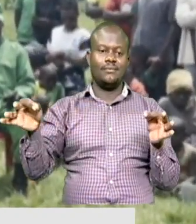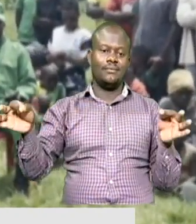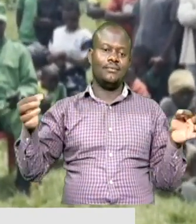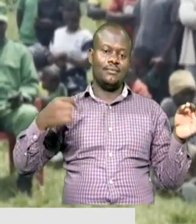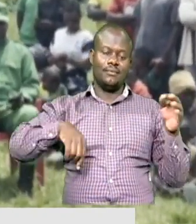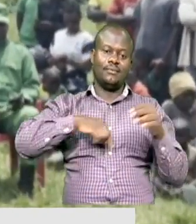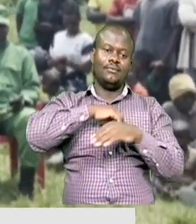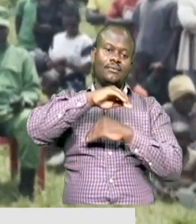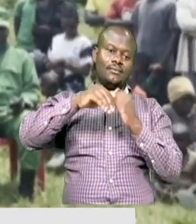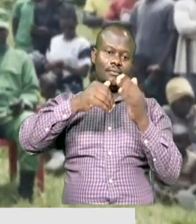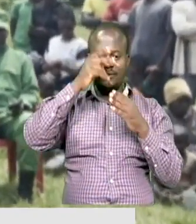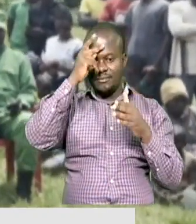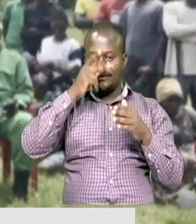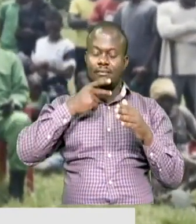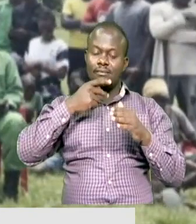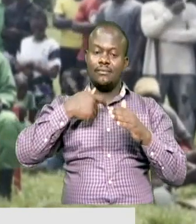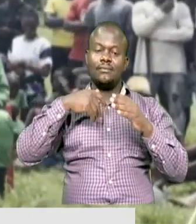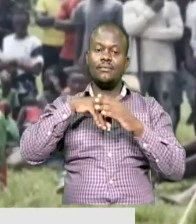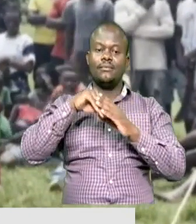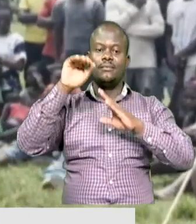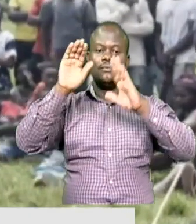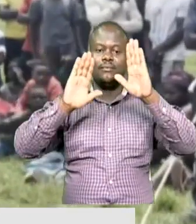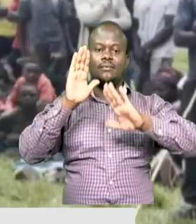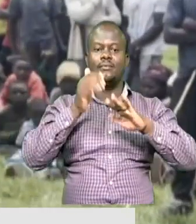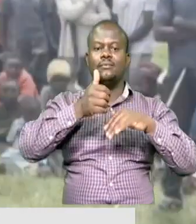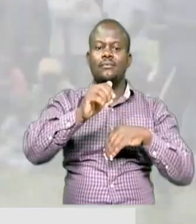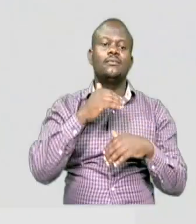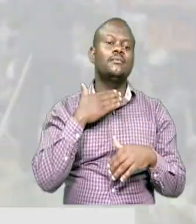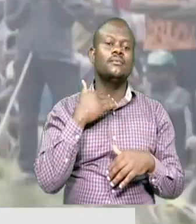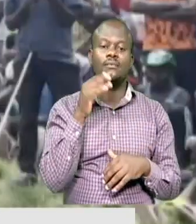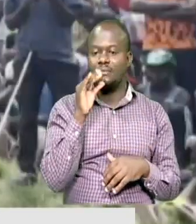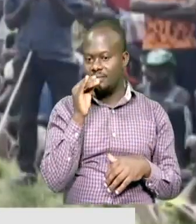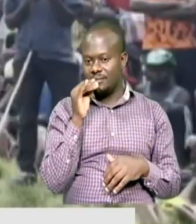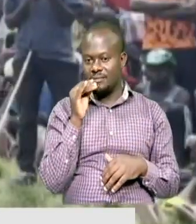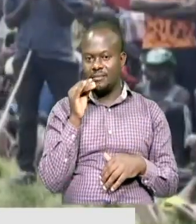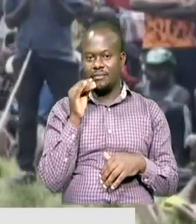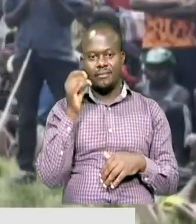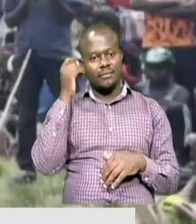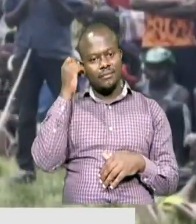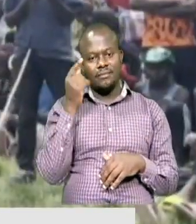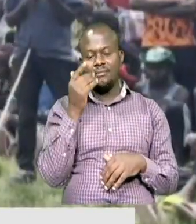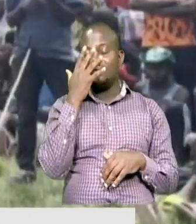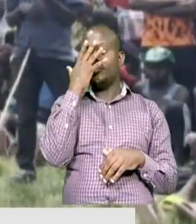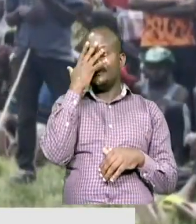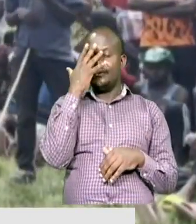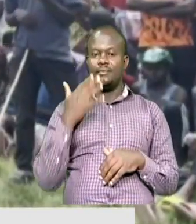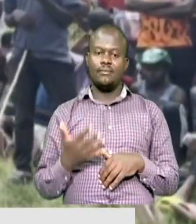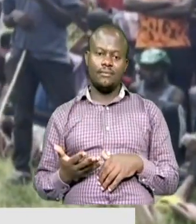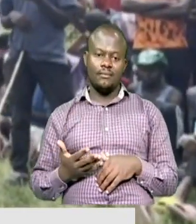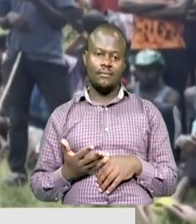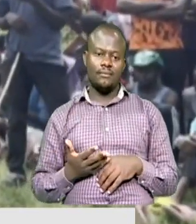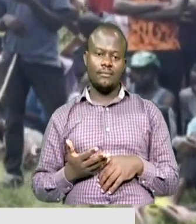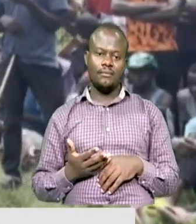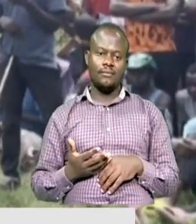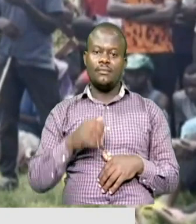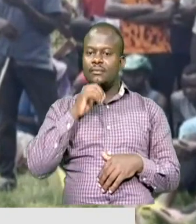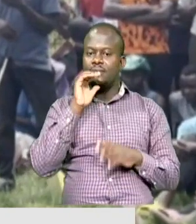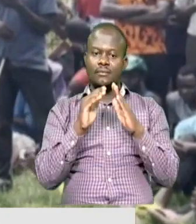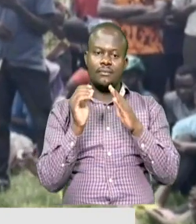twese ababyeyi tubifitemo nicyo bashakaga kuvuga. Biduteye isoni, sibyo? Hari uwo bitateye